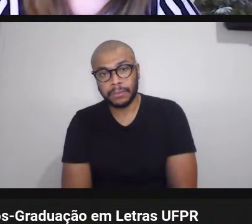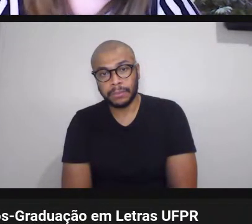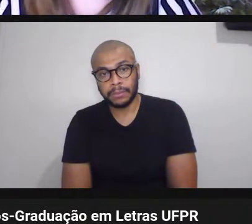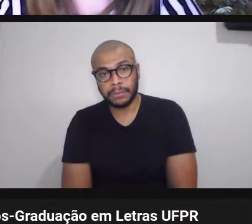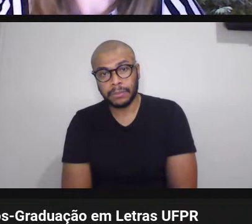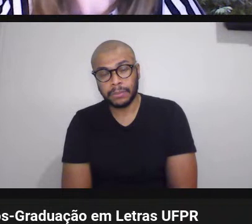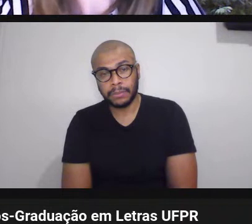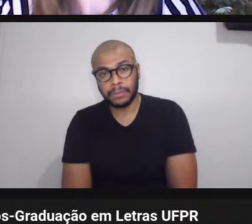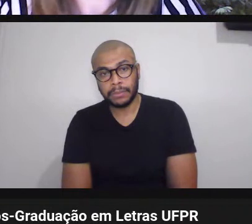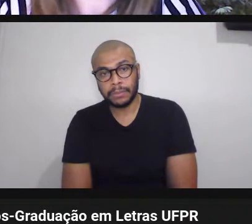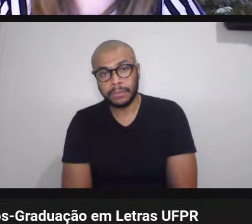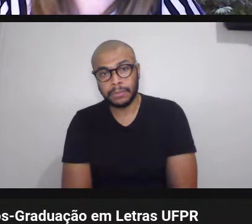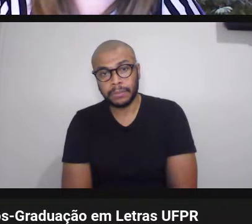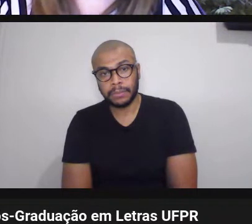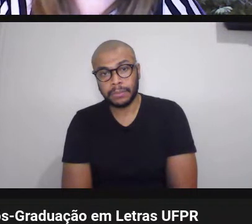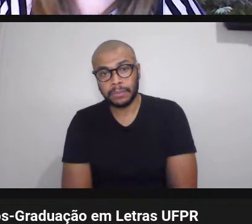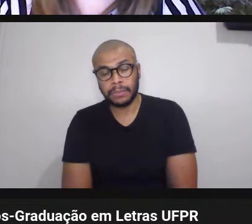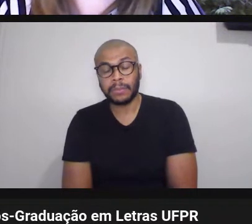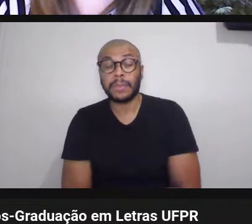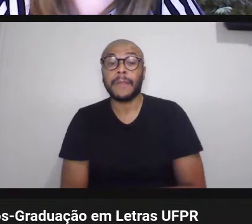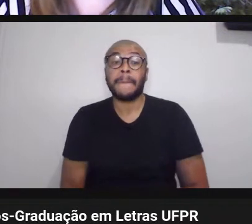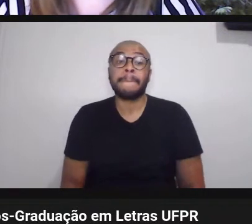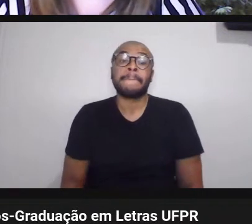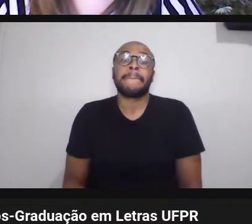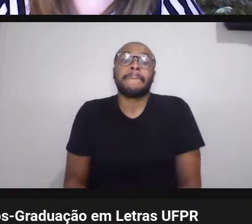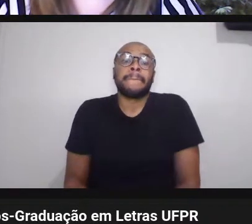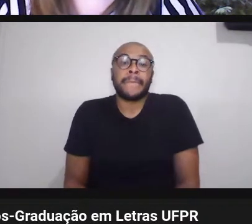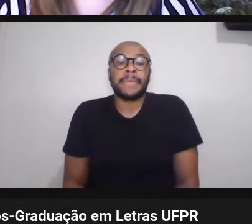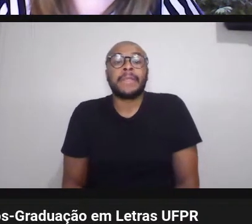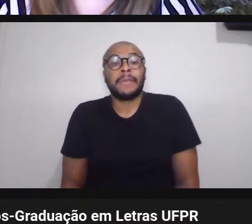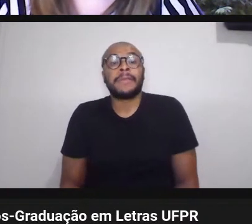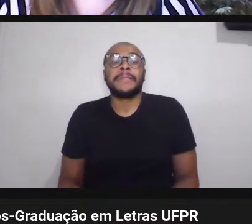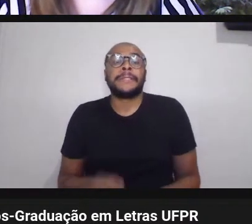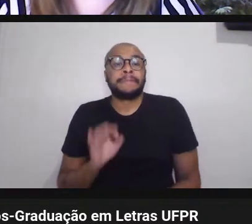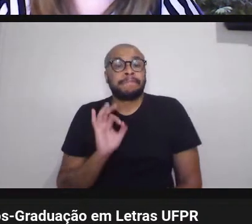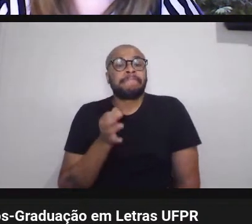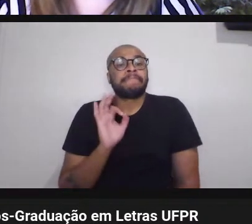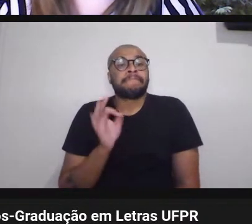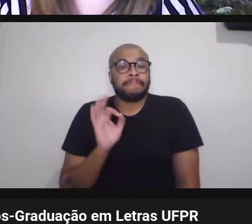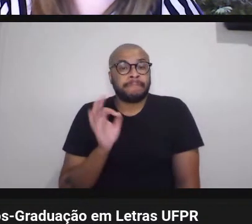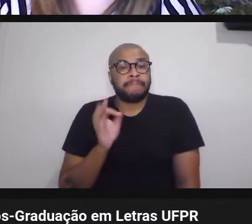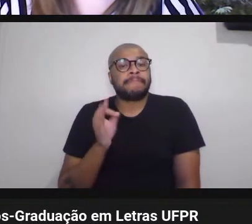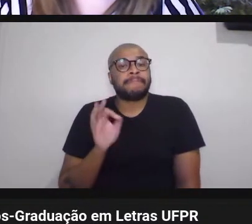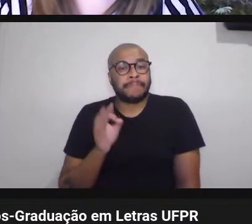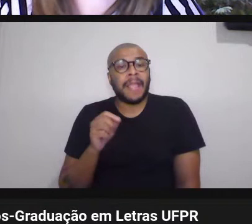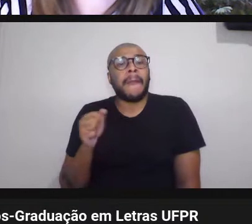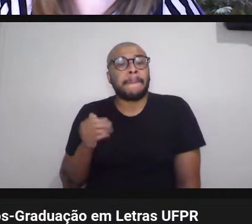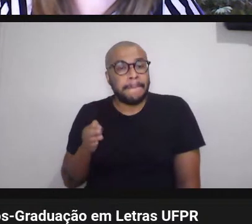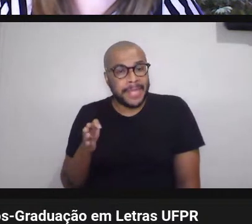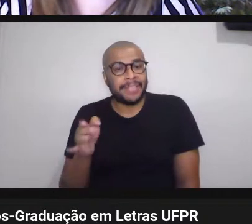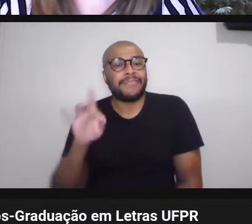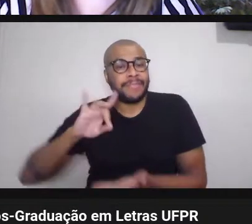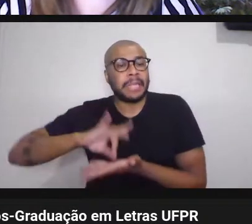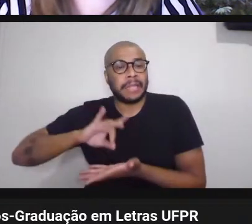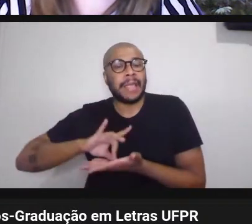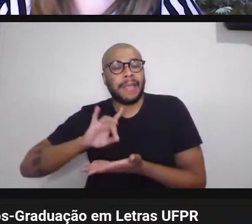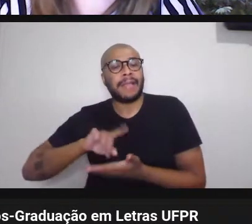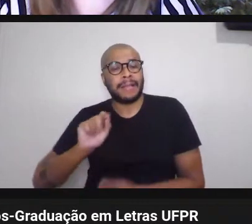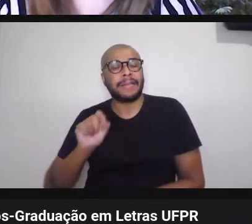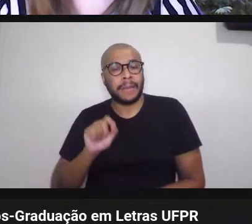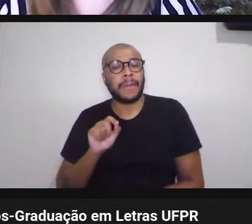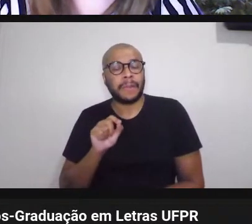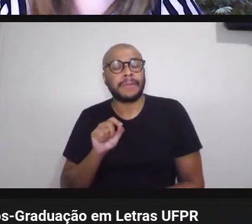sprawdzenia. O professora diz que, de fato, caras é um peixe e isso bate